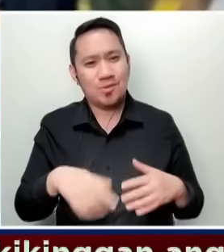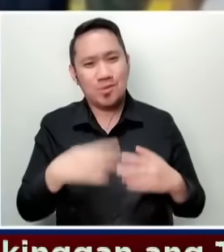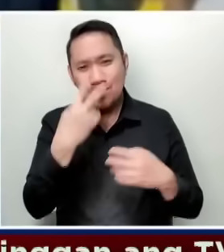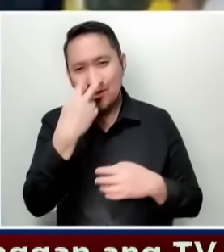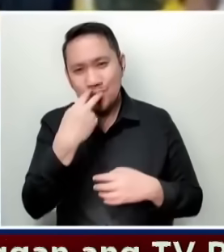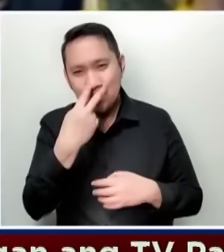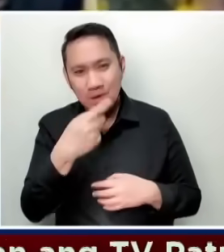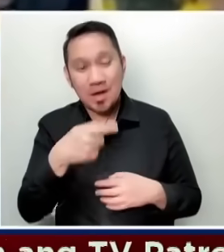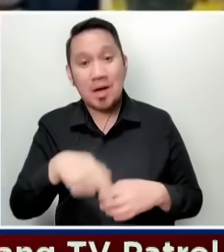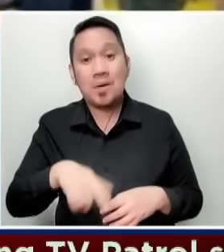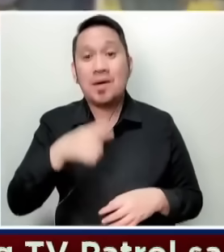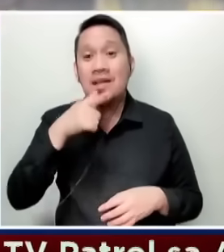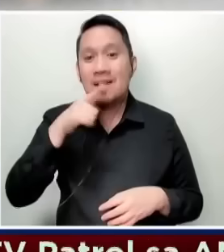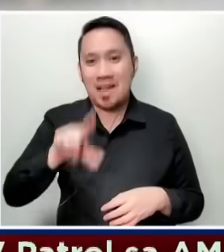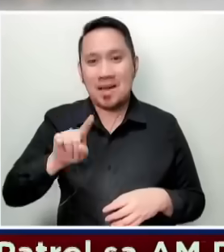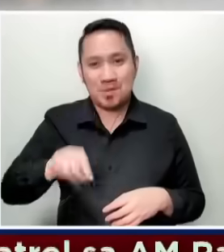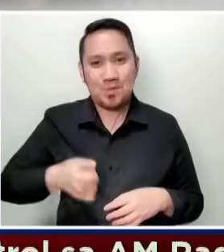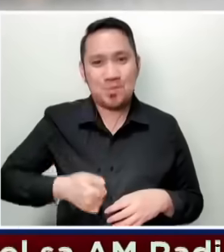ng sinuwerteng kandidato.